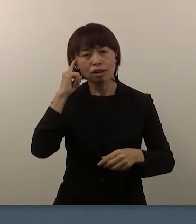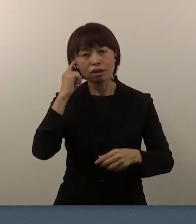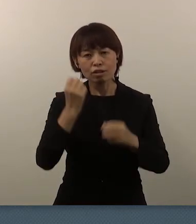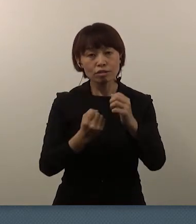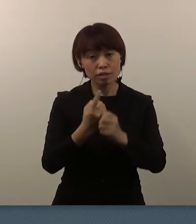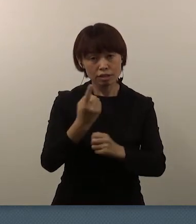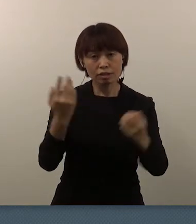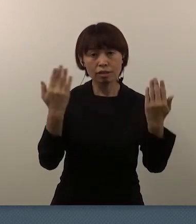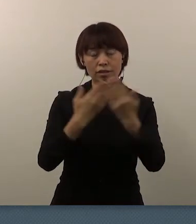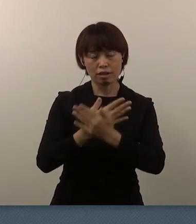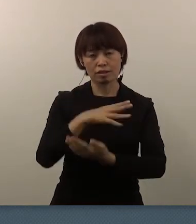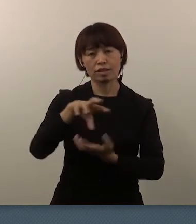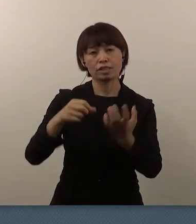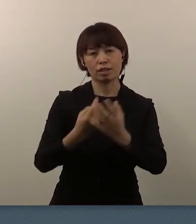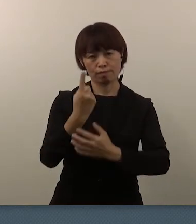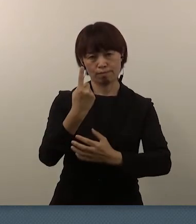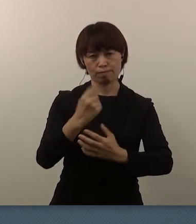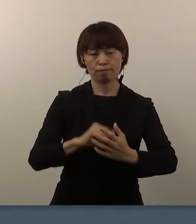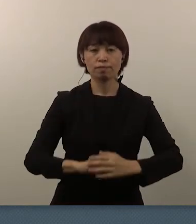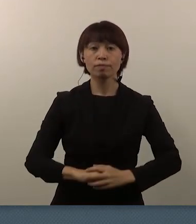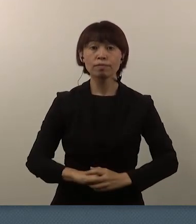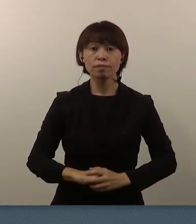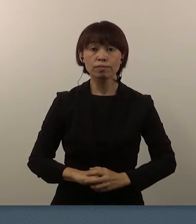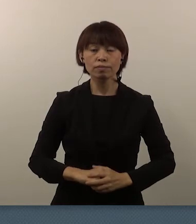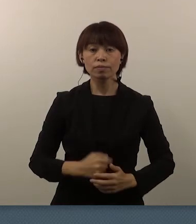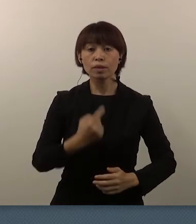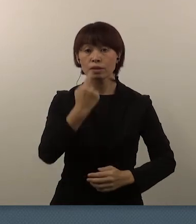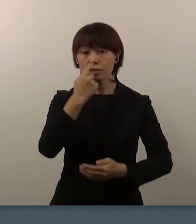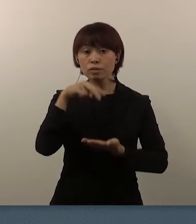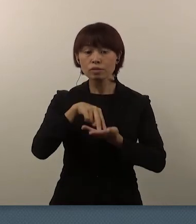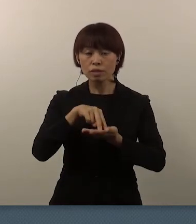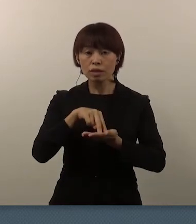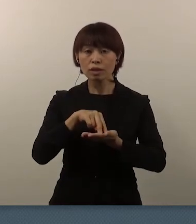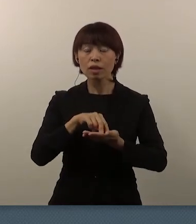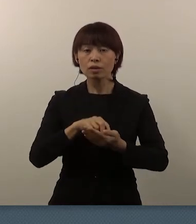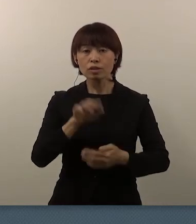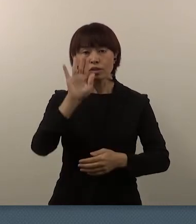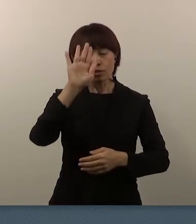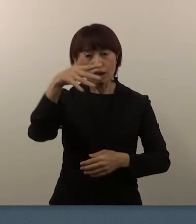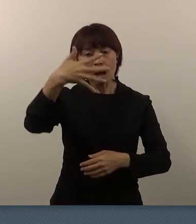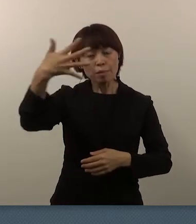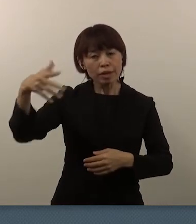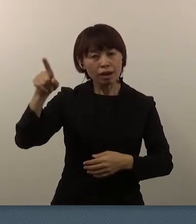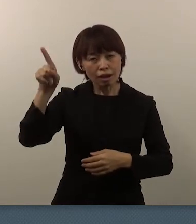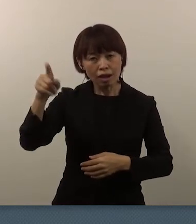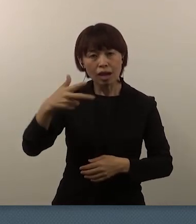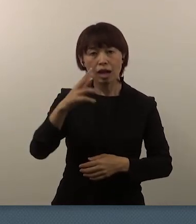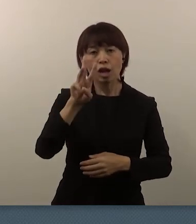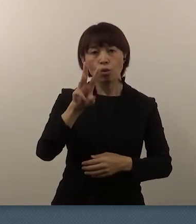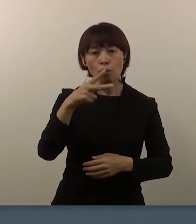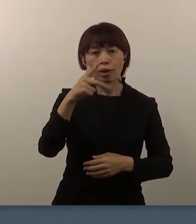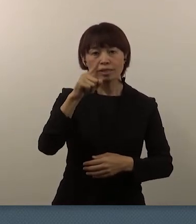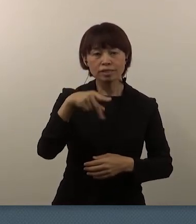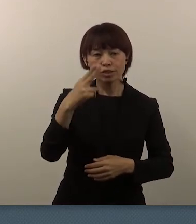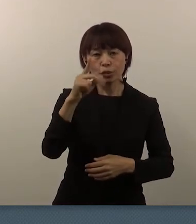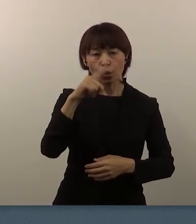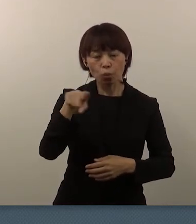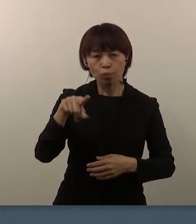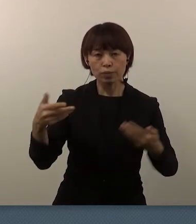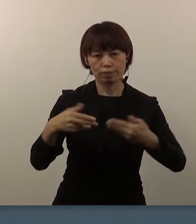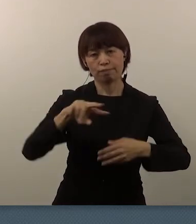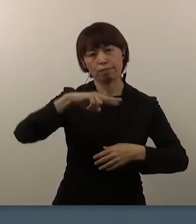第でもありましたね。というともに私にとってはその後ワシントンに赴任したわけですけども、ワシントンに行ったら